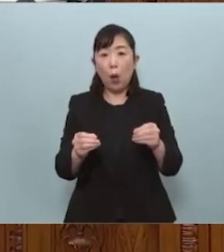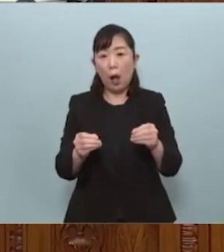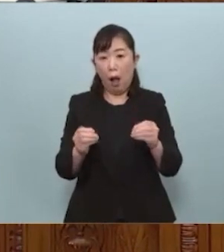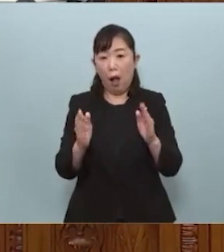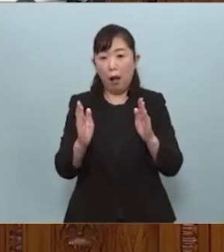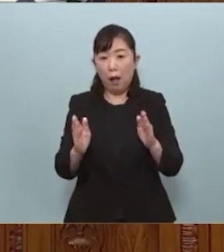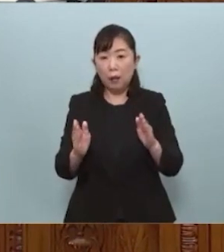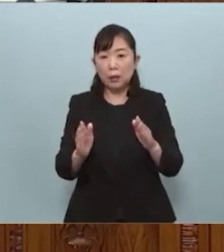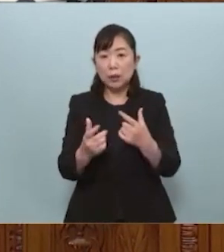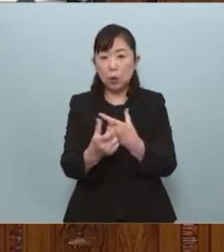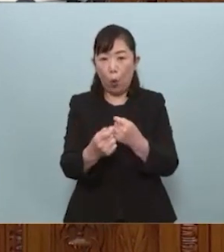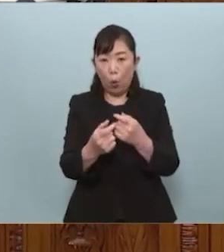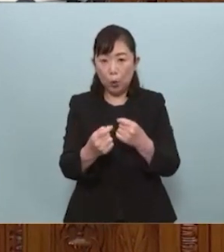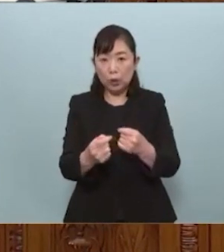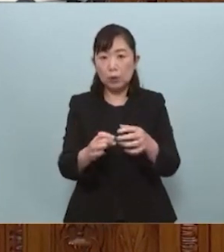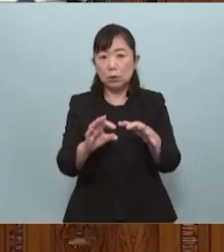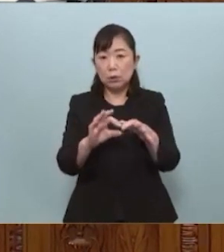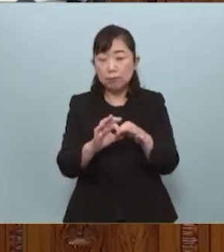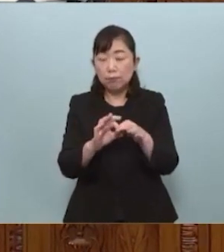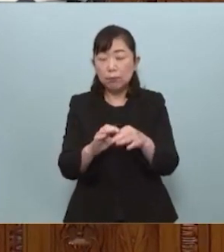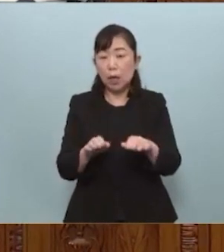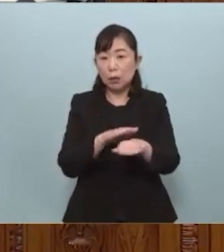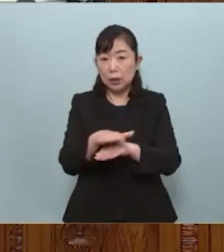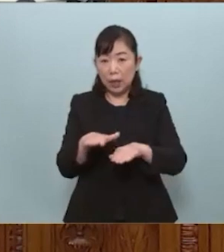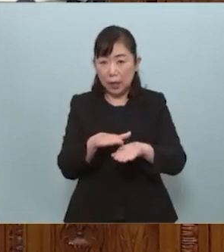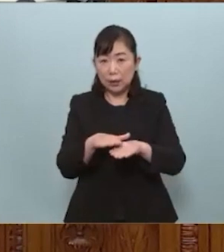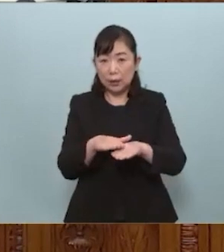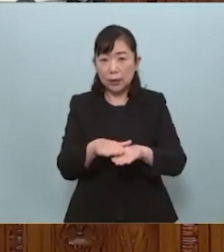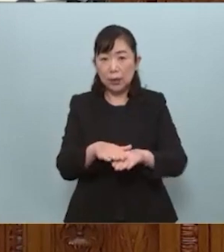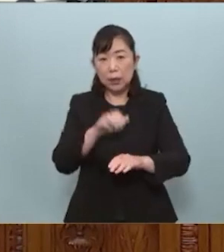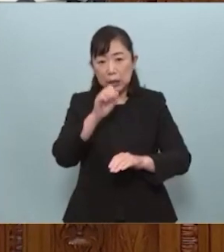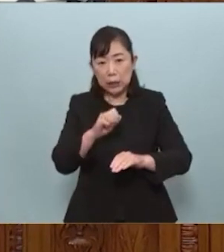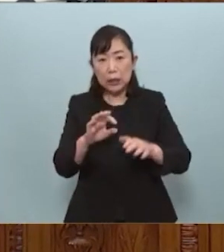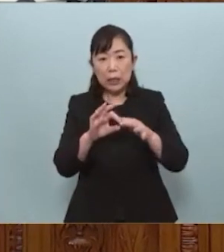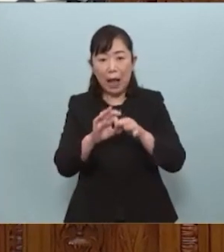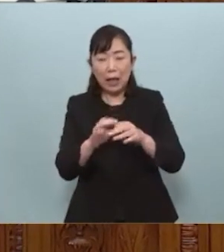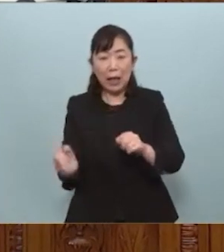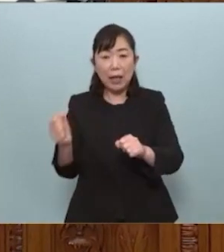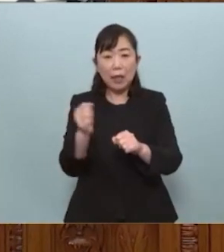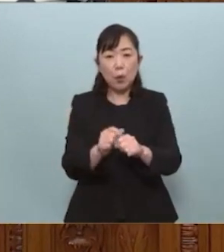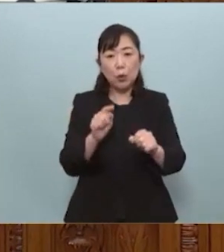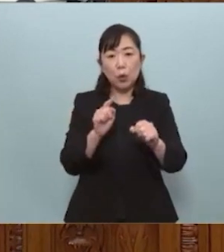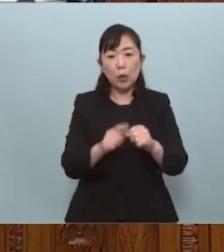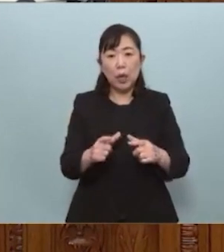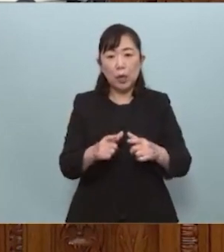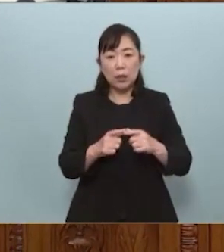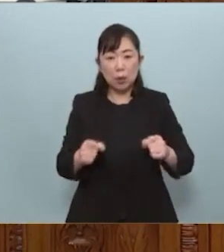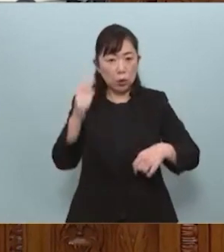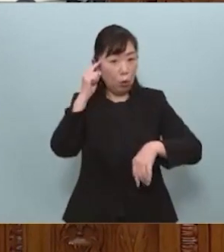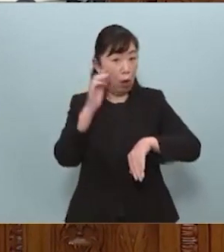関係を健全な関係に戻すべく、日本の一貫した立場に基づ